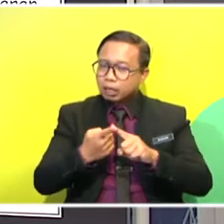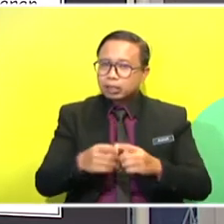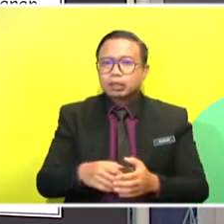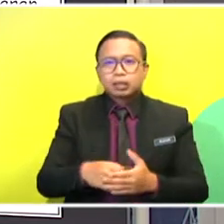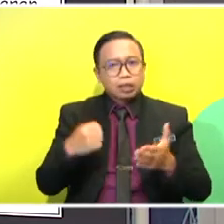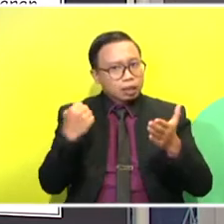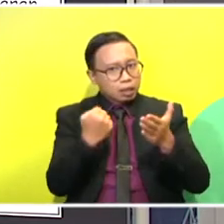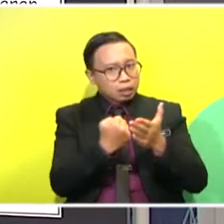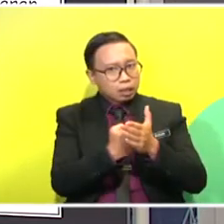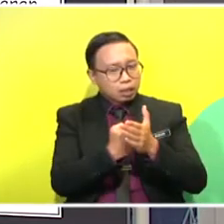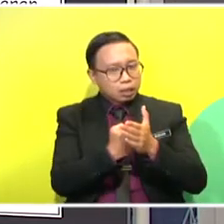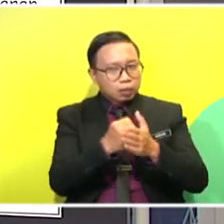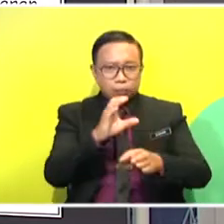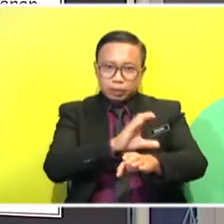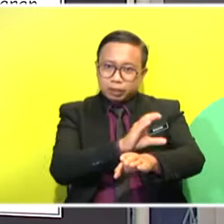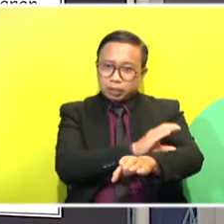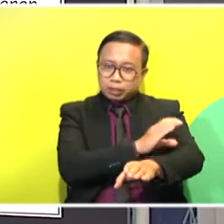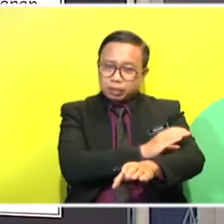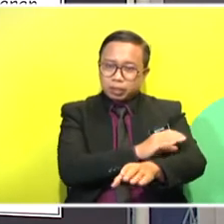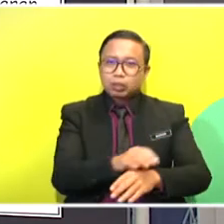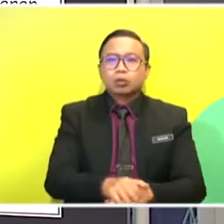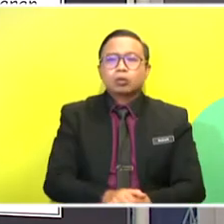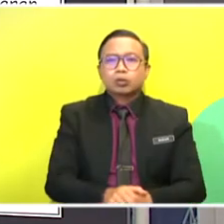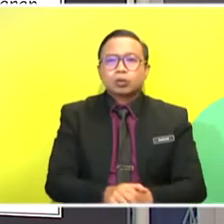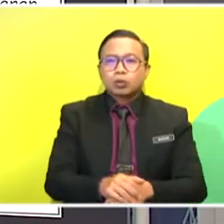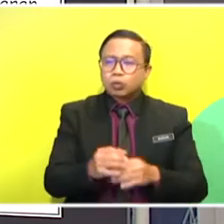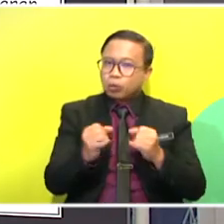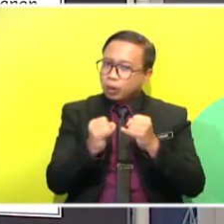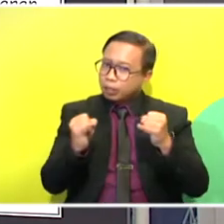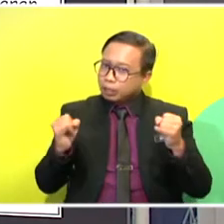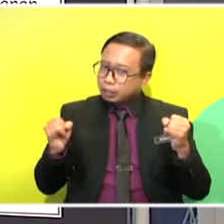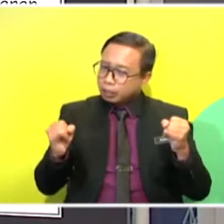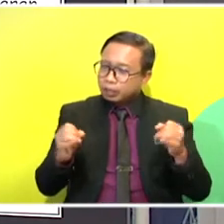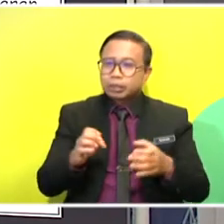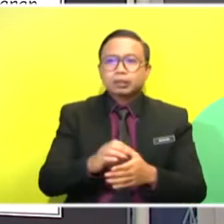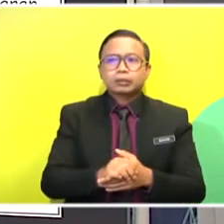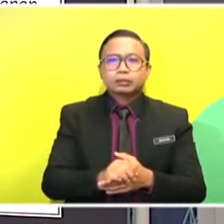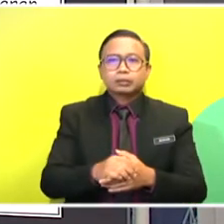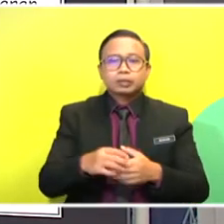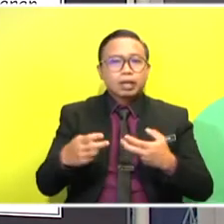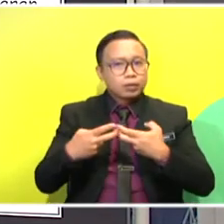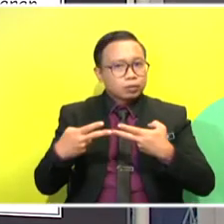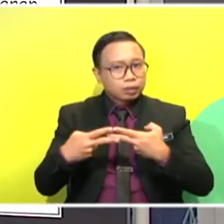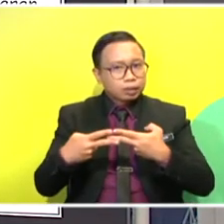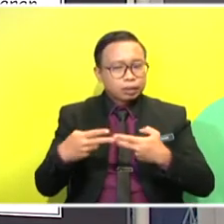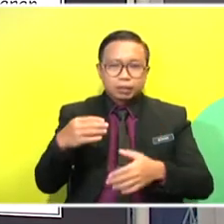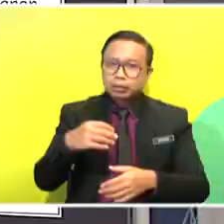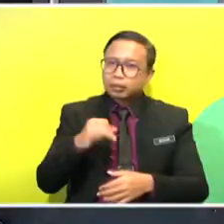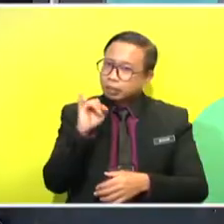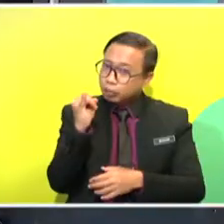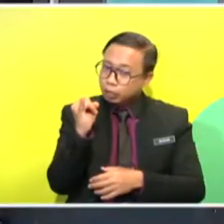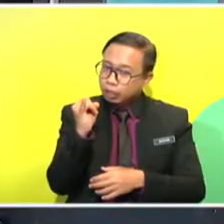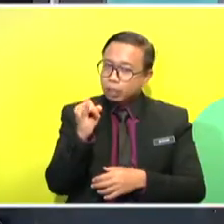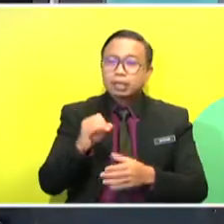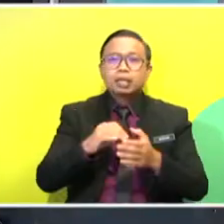kita mungkin terlanggar wayar elektrik. Jadi bahaya untuk kita berlari-lari di dalam makmal.